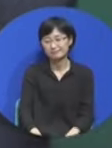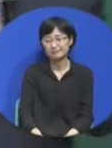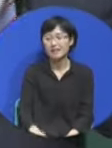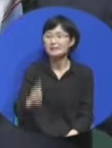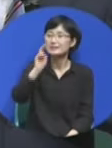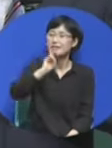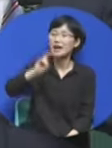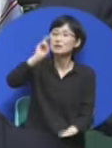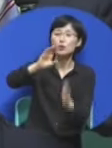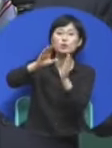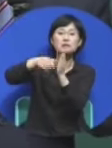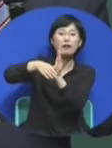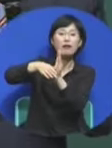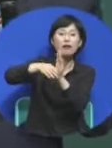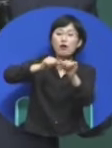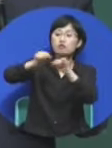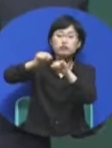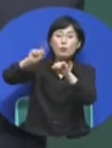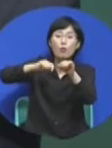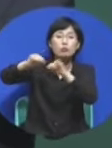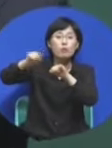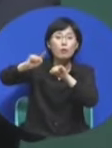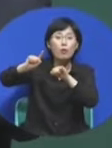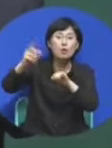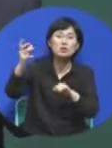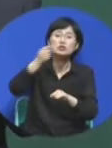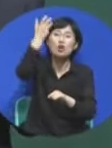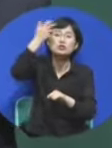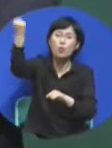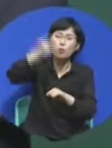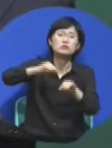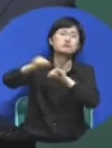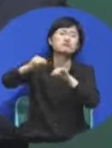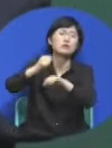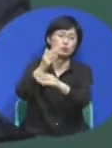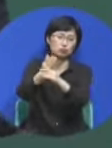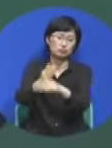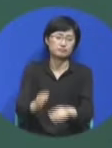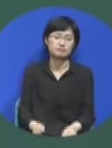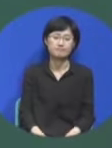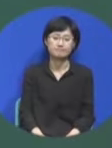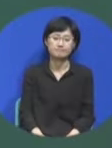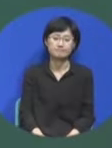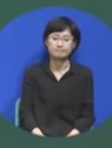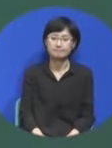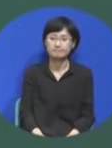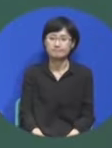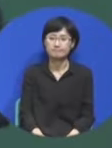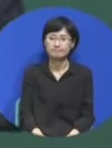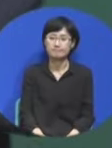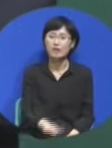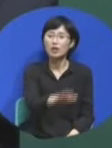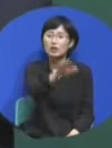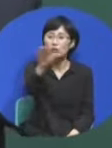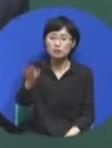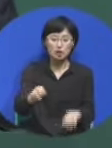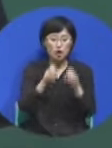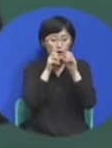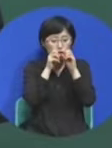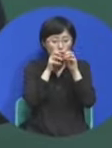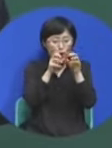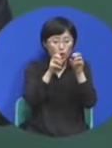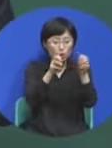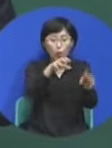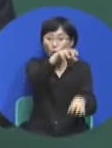여러분 찬송할 때 누가 역사해요? 赞美的时候，谁来做工？ 성령께서 역사하시는 거예요. 圣灵来做工。 그래서 여러분 전도의